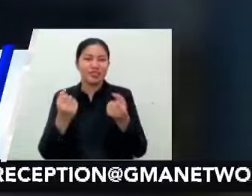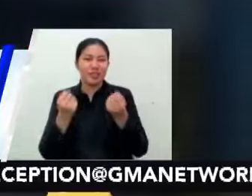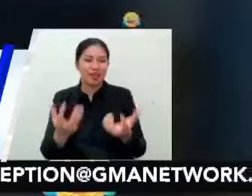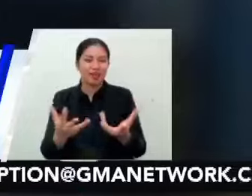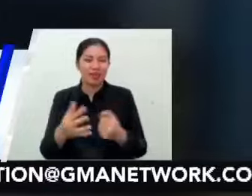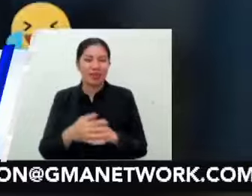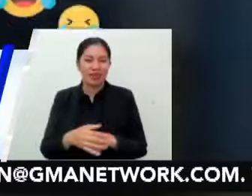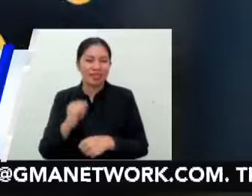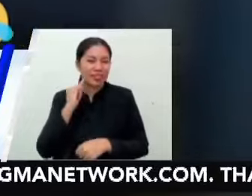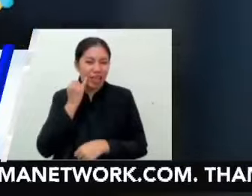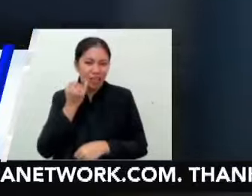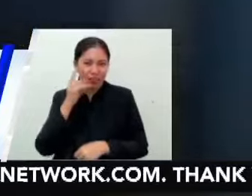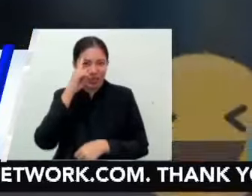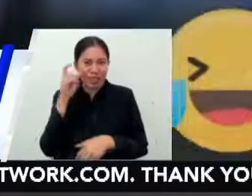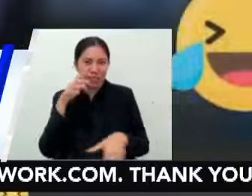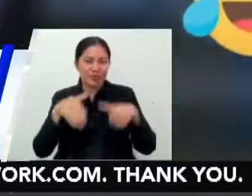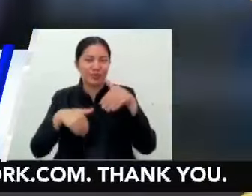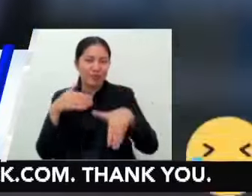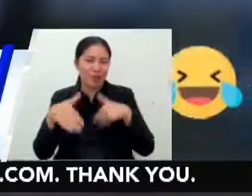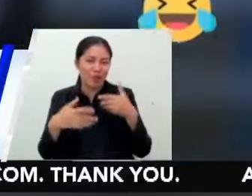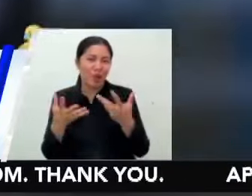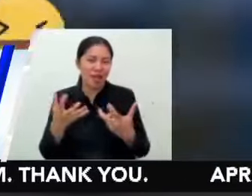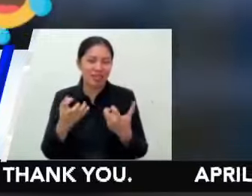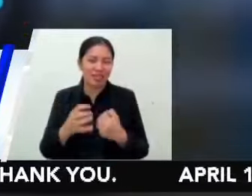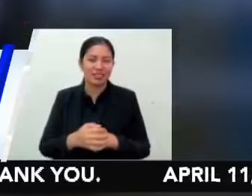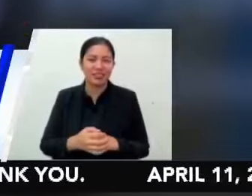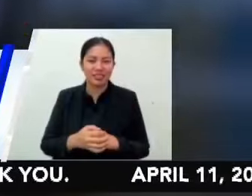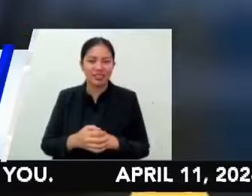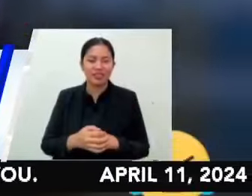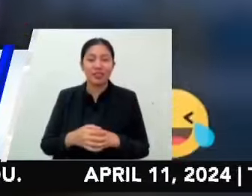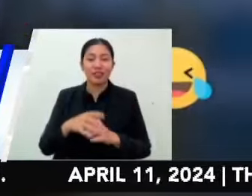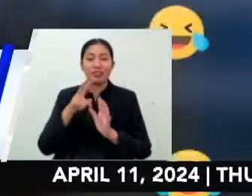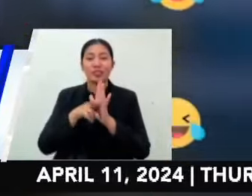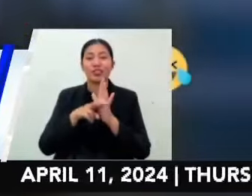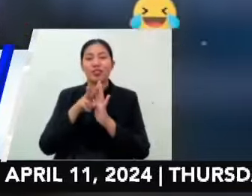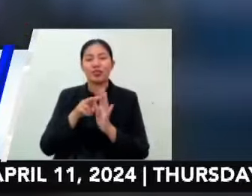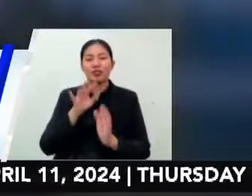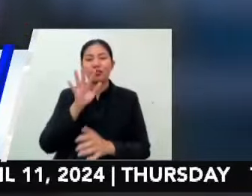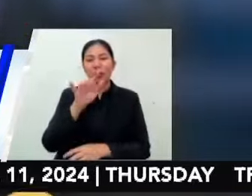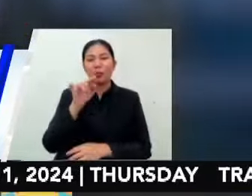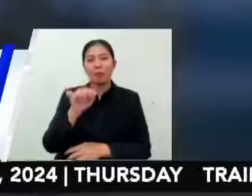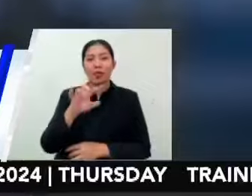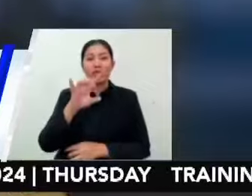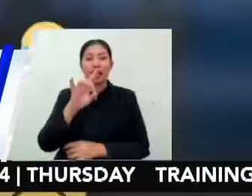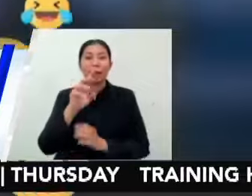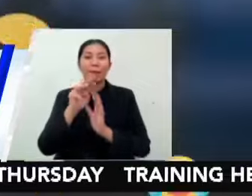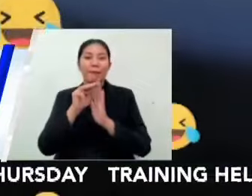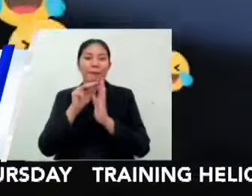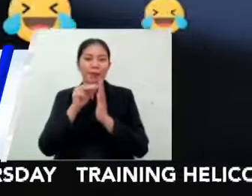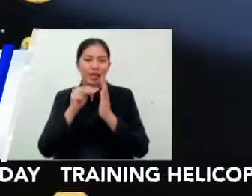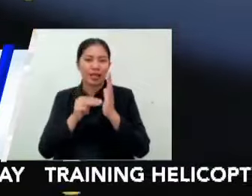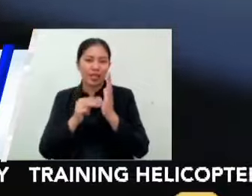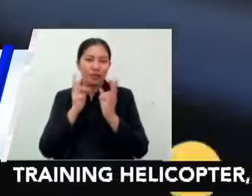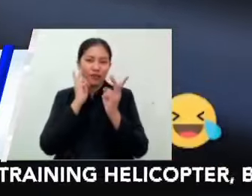na piglet. Kaya ang video ni Junior, eh mahigit 5.8 million na ang views sa